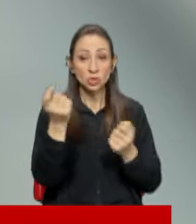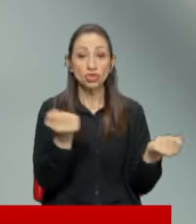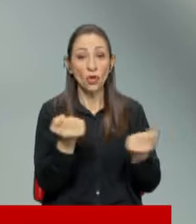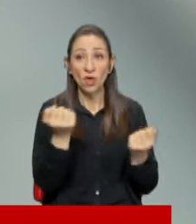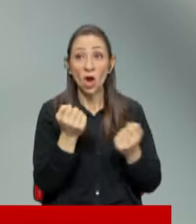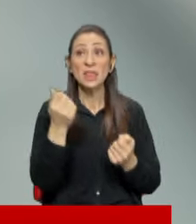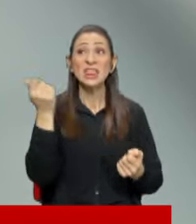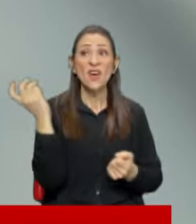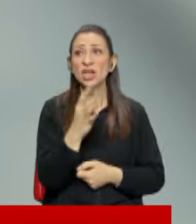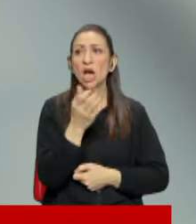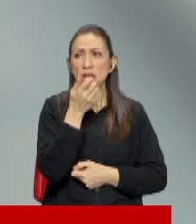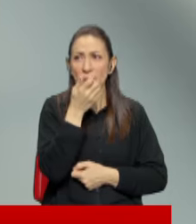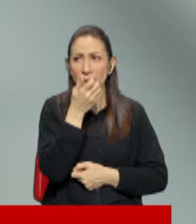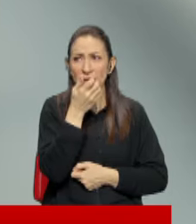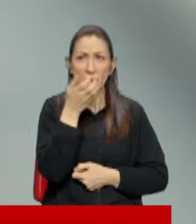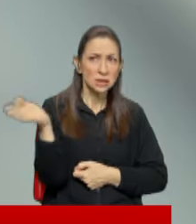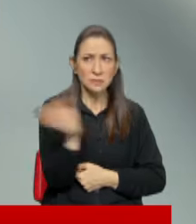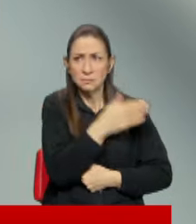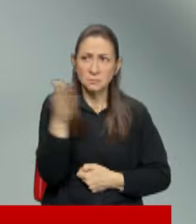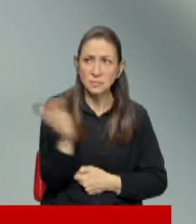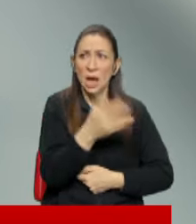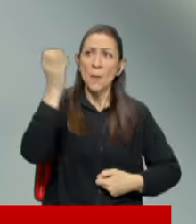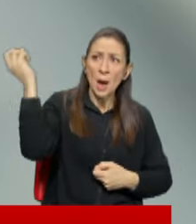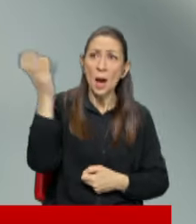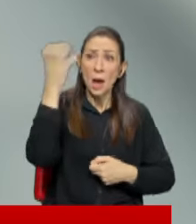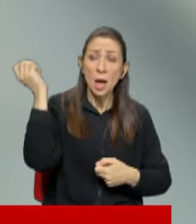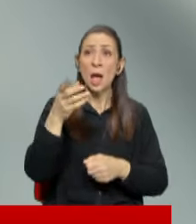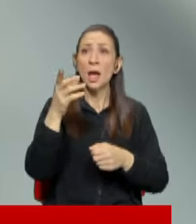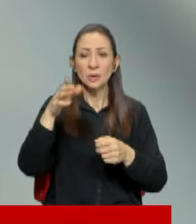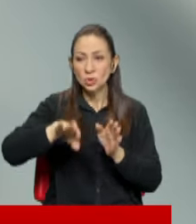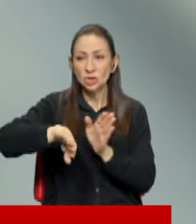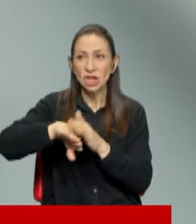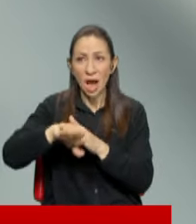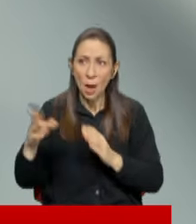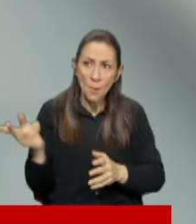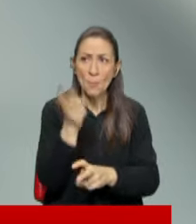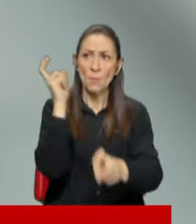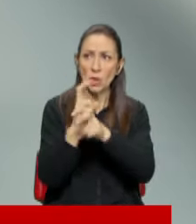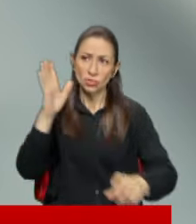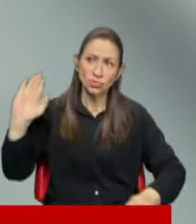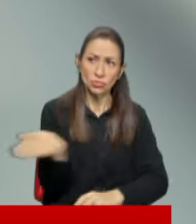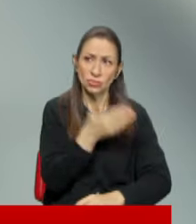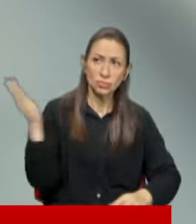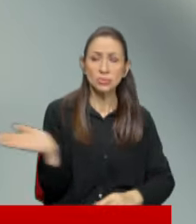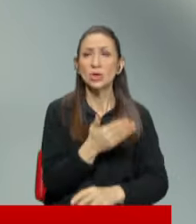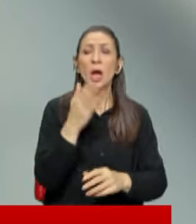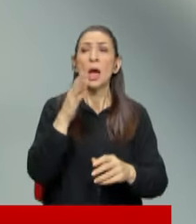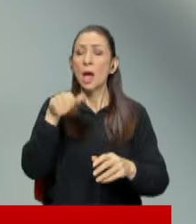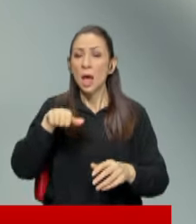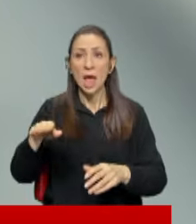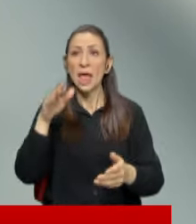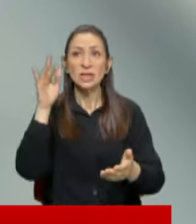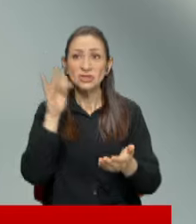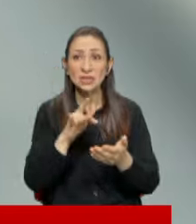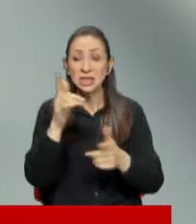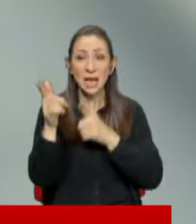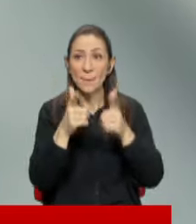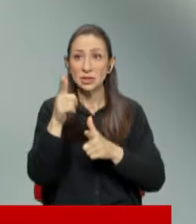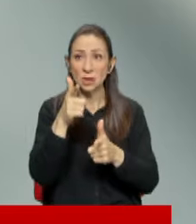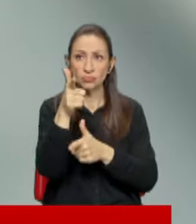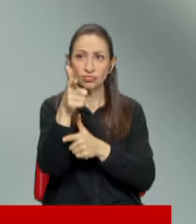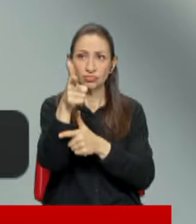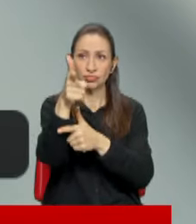şoför defalarca anons yaptı. Siren çaldı, emniyet şeridinin boşaltılmasını istedi. Emniyet şeridi ihlali araç